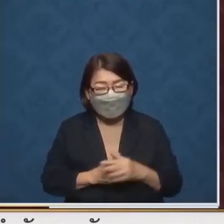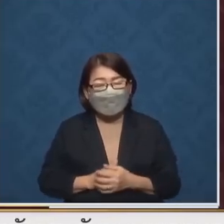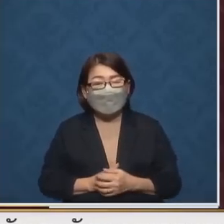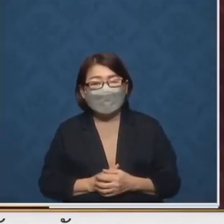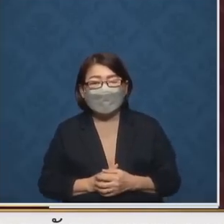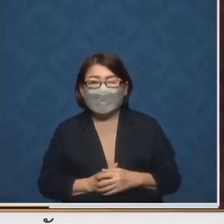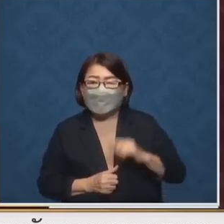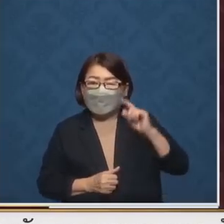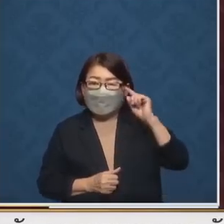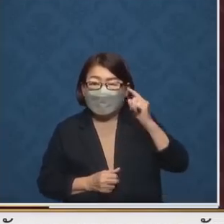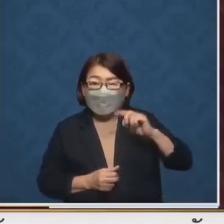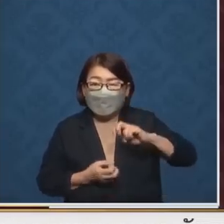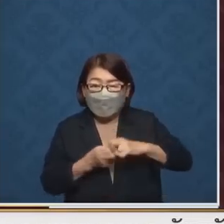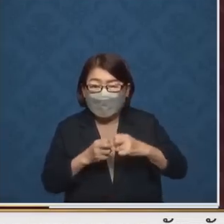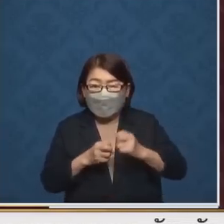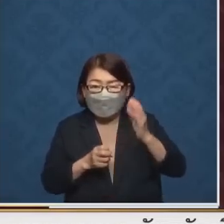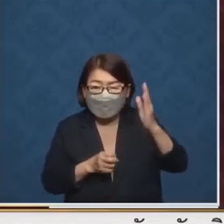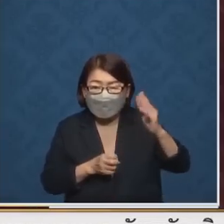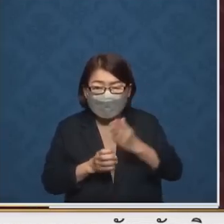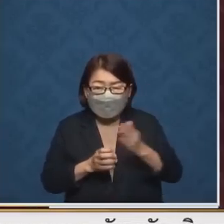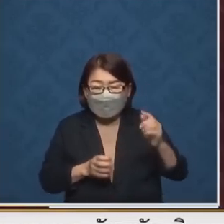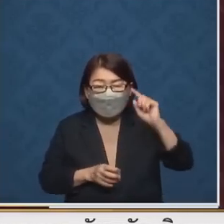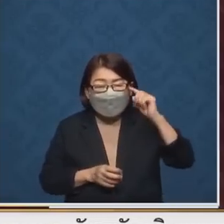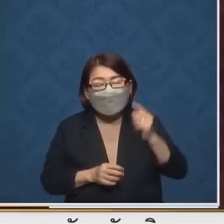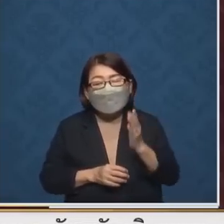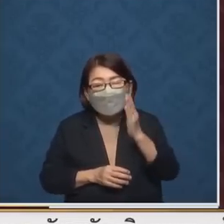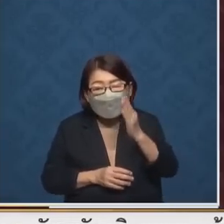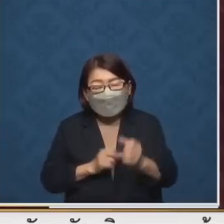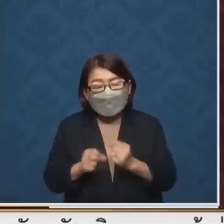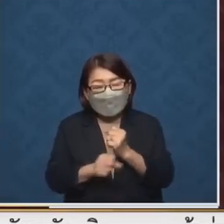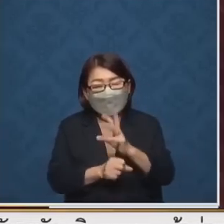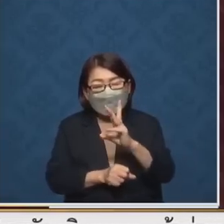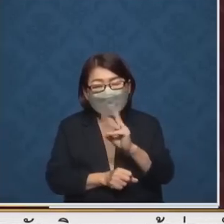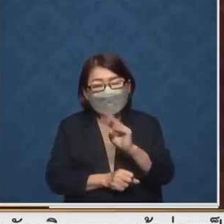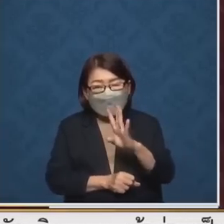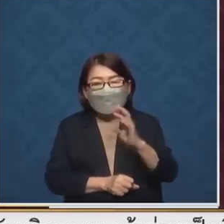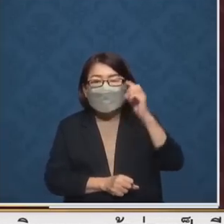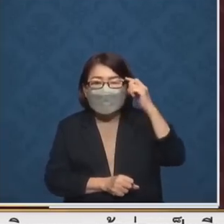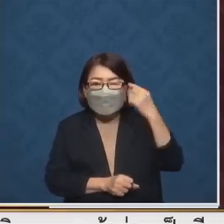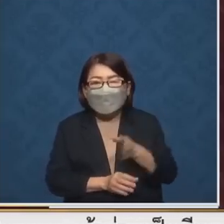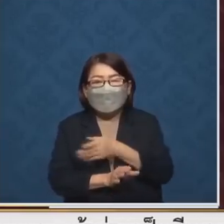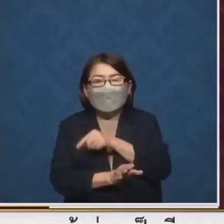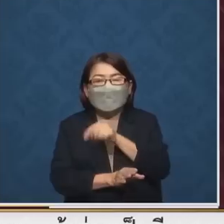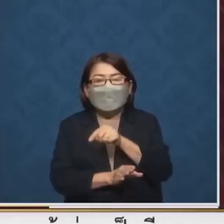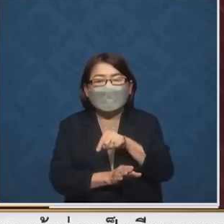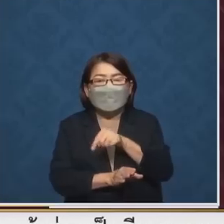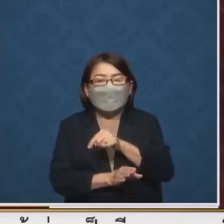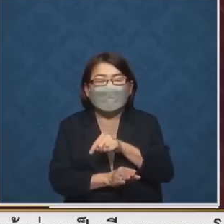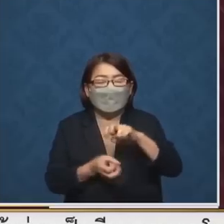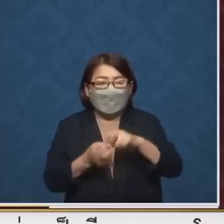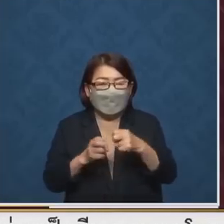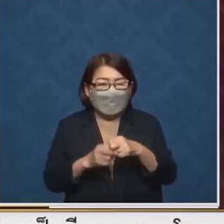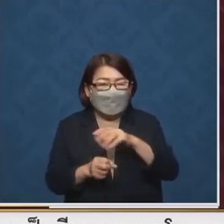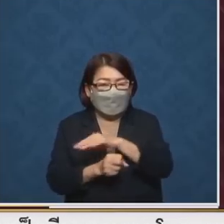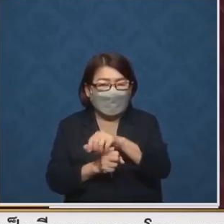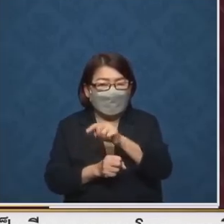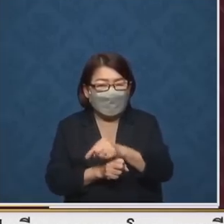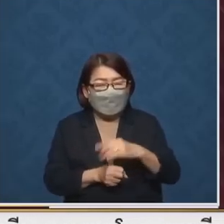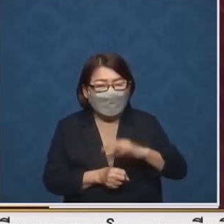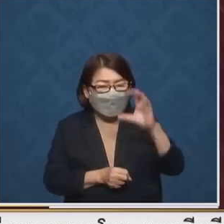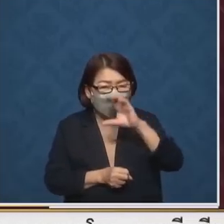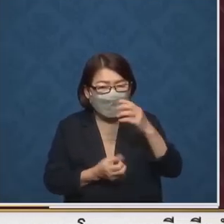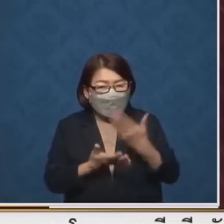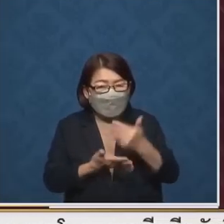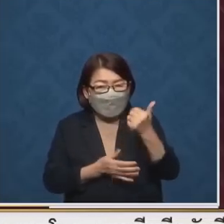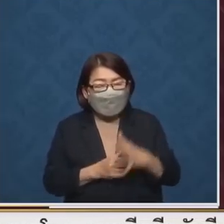เราไมรวาจะเกดเทศการอะไรขึ้นแต่พอปี 64 เรารู้อยู่แล้วว่เกิดวิกริตหาเงิไม่ได้ ปดประ